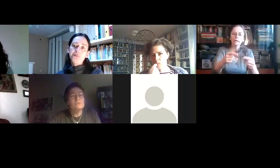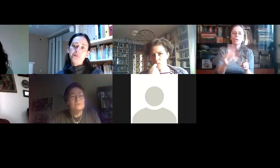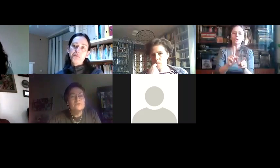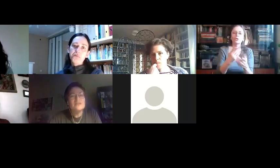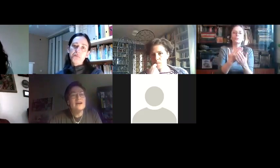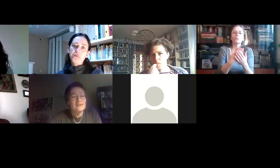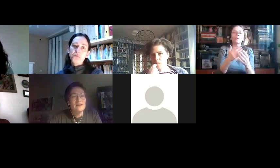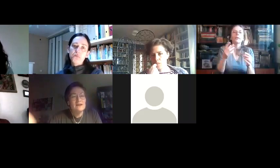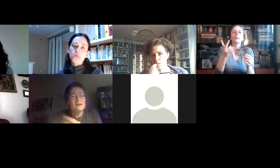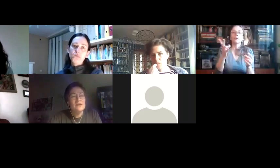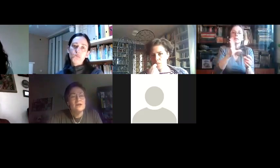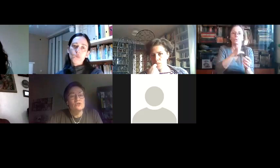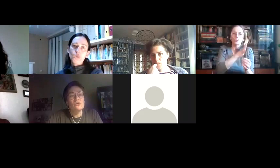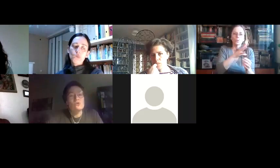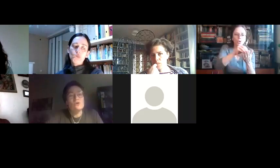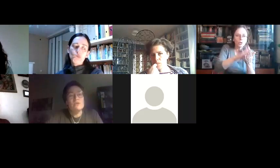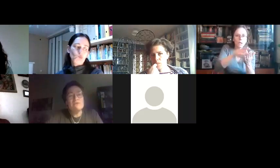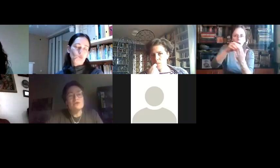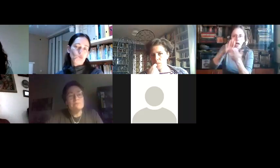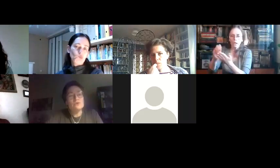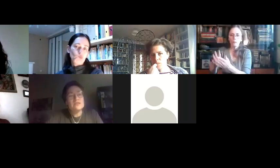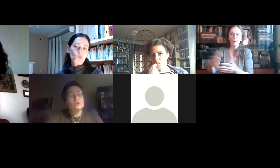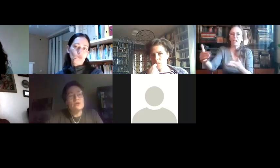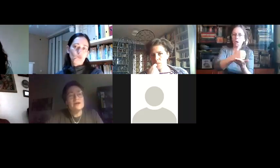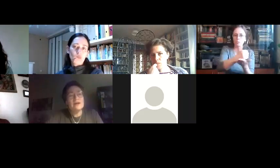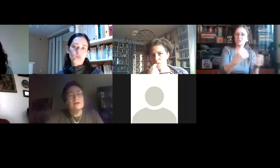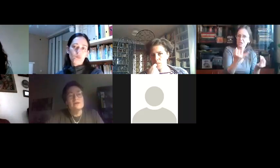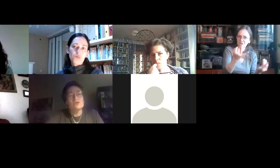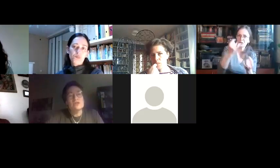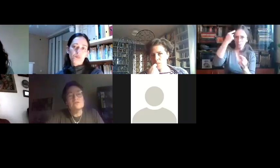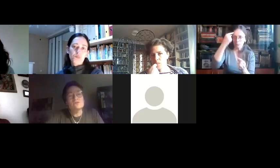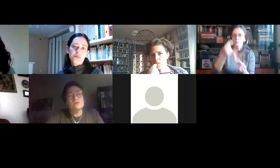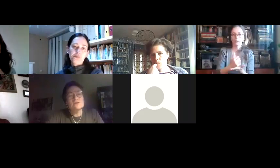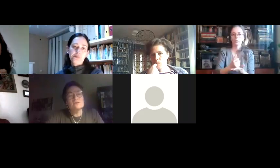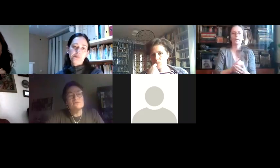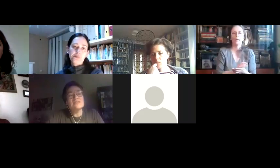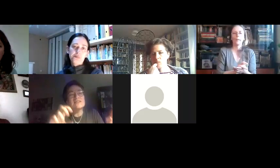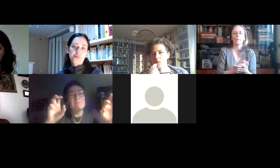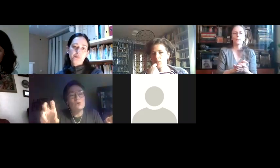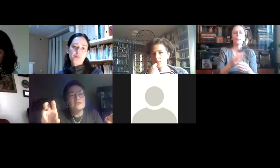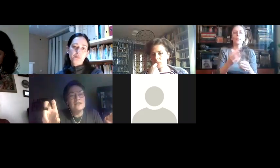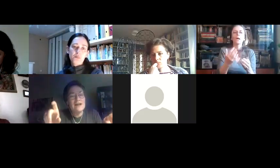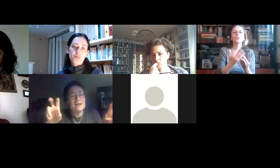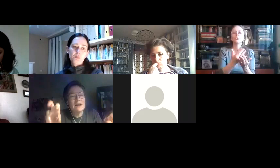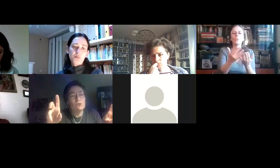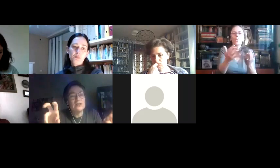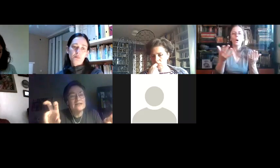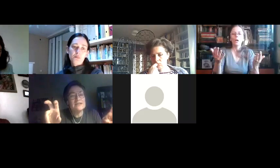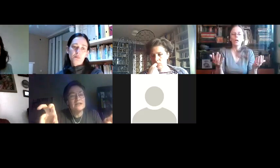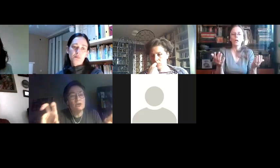доступ всегда, да. Архивы. Но у меня вот вопрос, насколько вот эти вот... Возник запрос, да,